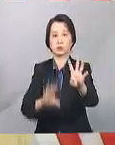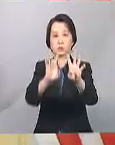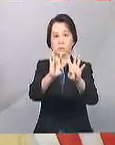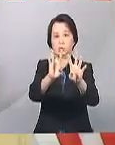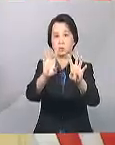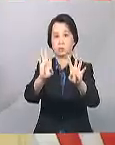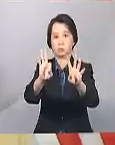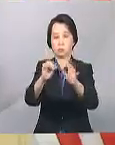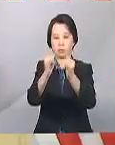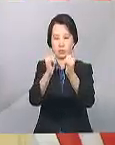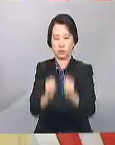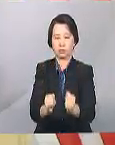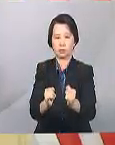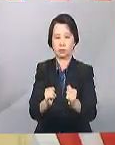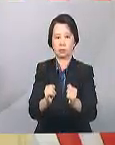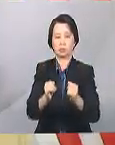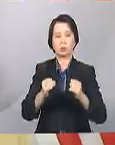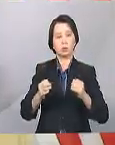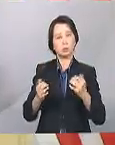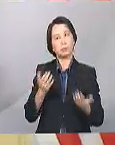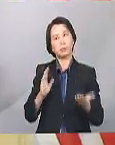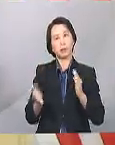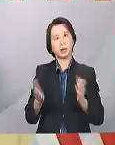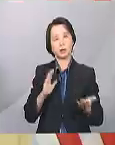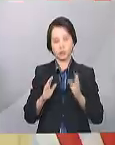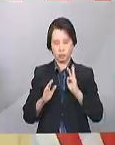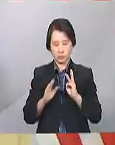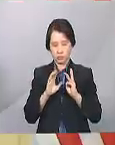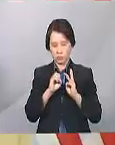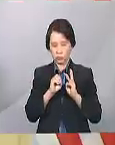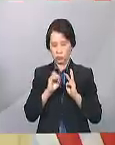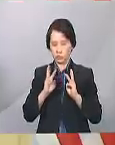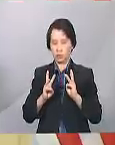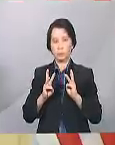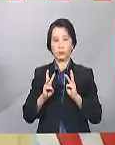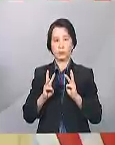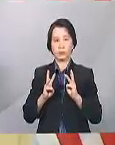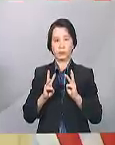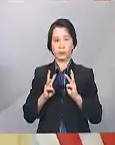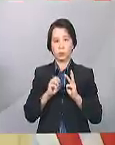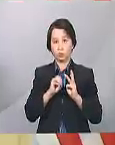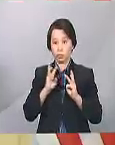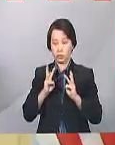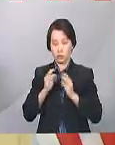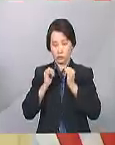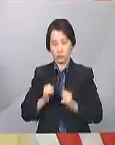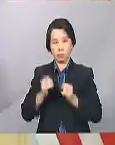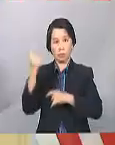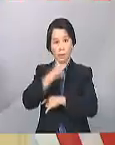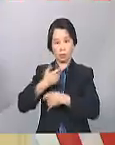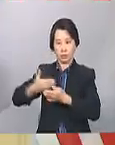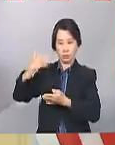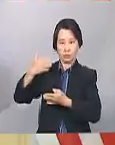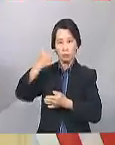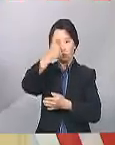489 individu berbanding dengan 606 individu pada hari sebelumnya kerana